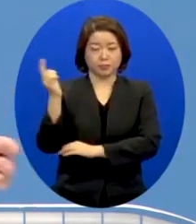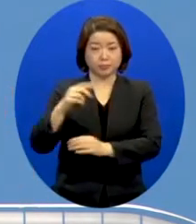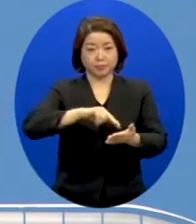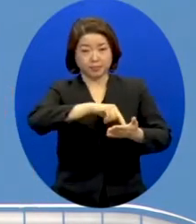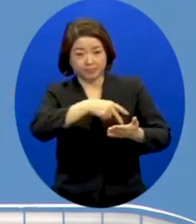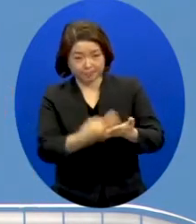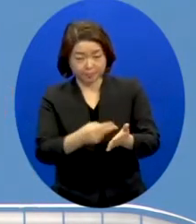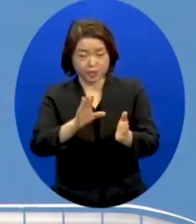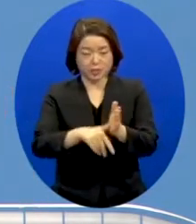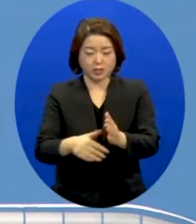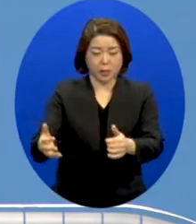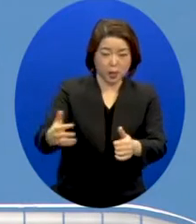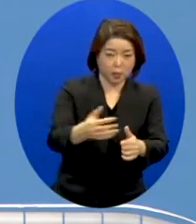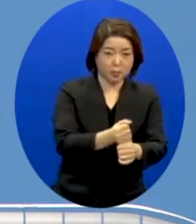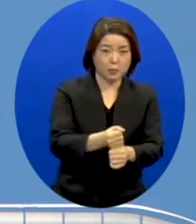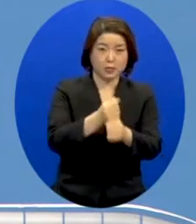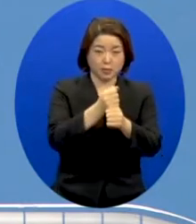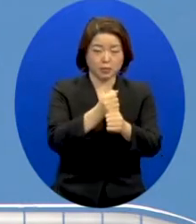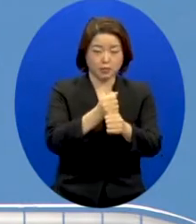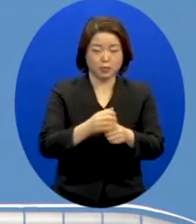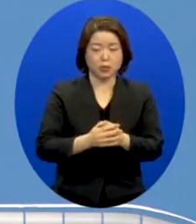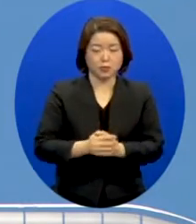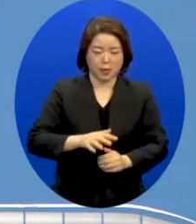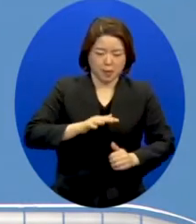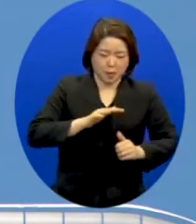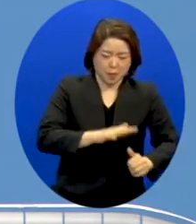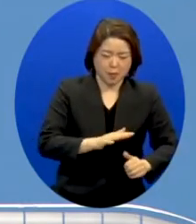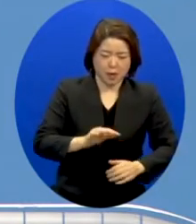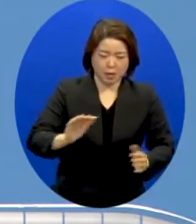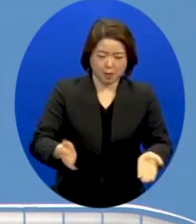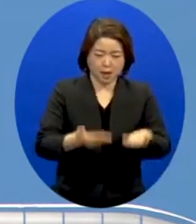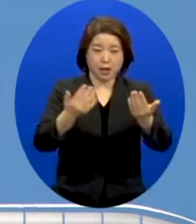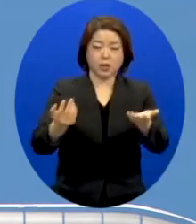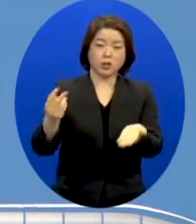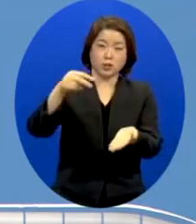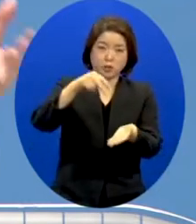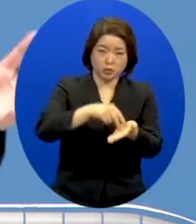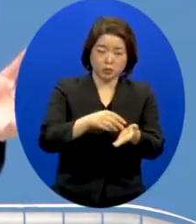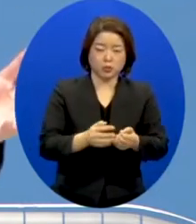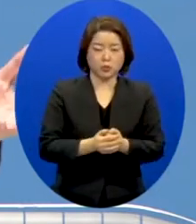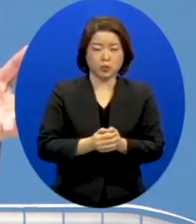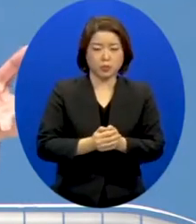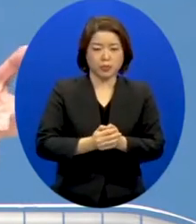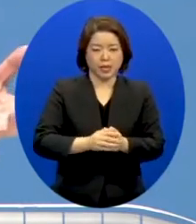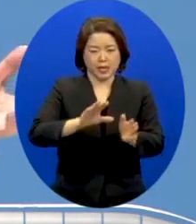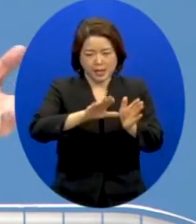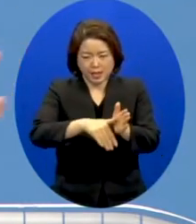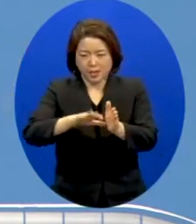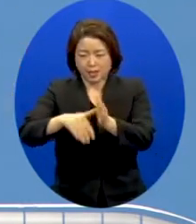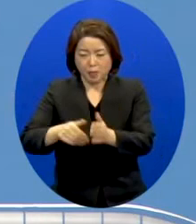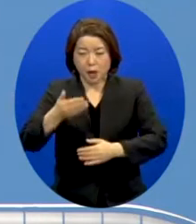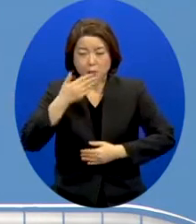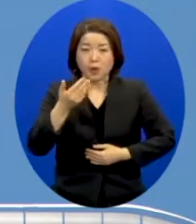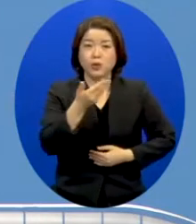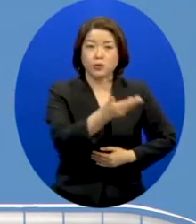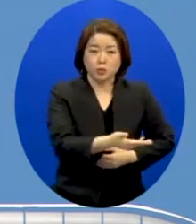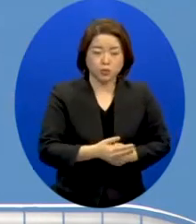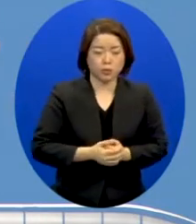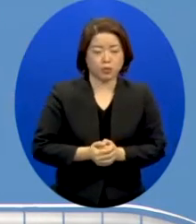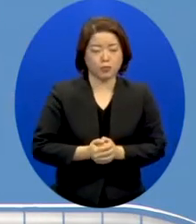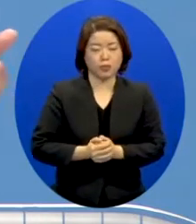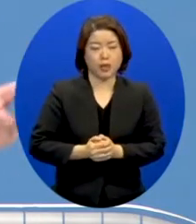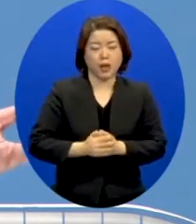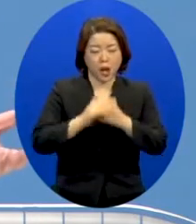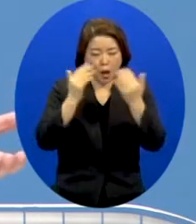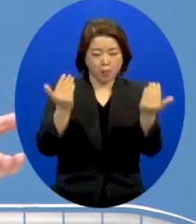붙잡아 주셨고 짓눌려 쓸 때 일으켜 주셨고 때를 따라 먹을 것을 주셨고 하나님은 모든 일을